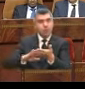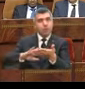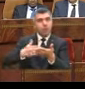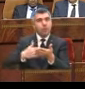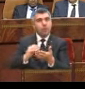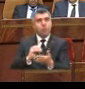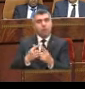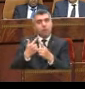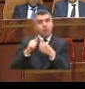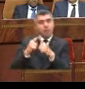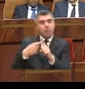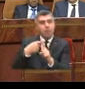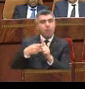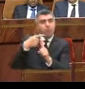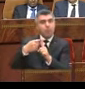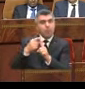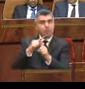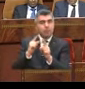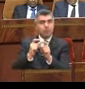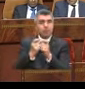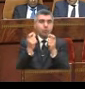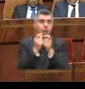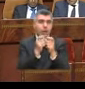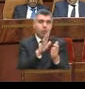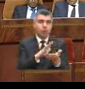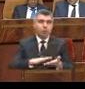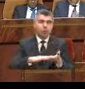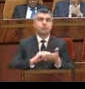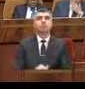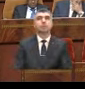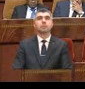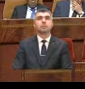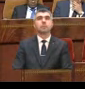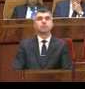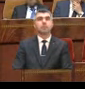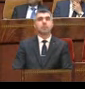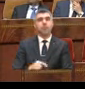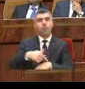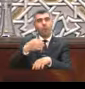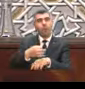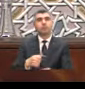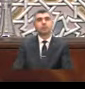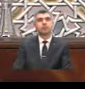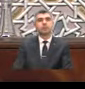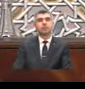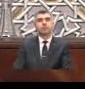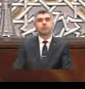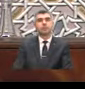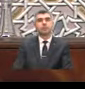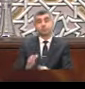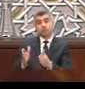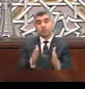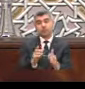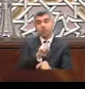والرفع من مردودية القطاع العام. كما أنه لا يفوتنا انتهى الوقت سيدة النائبة. شكرا.